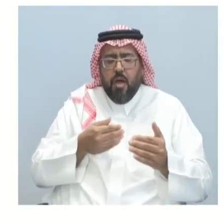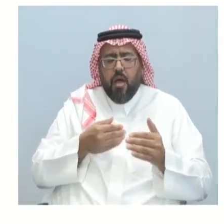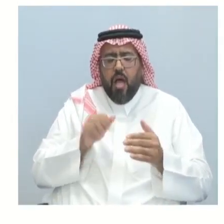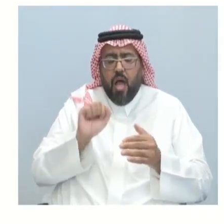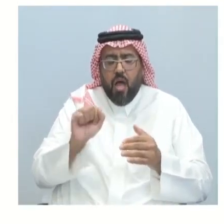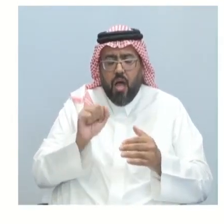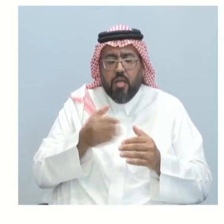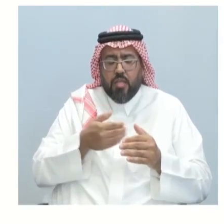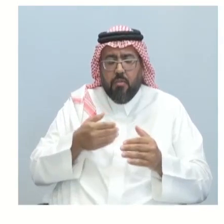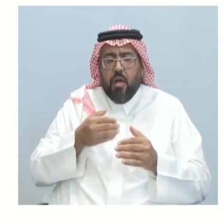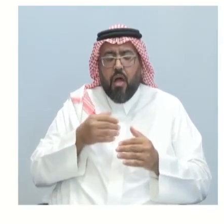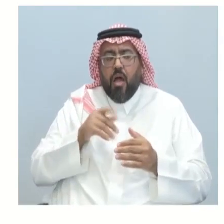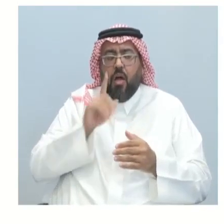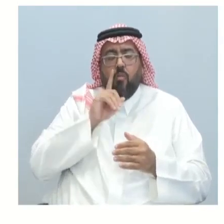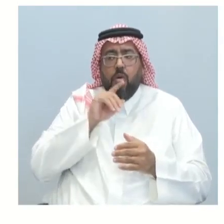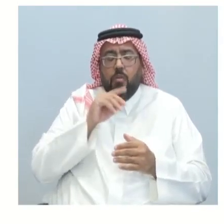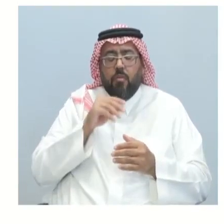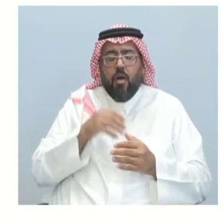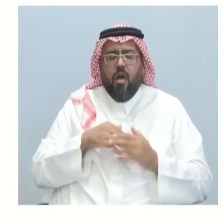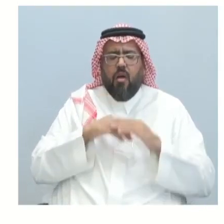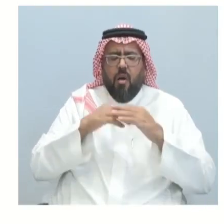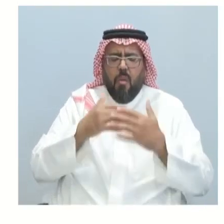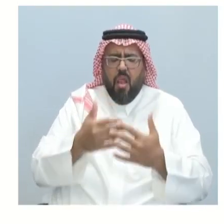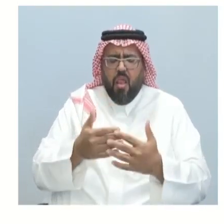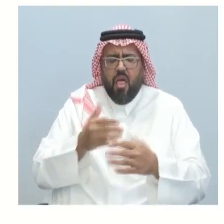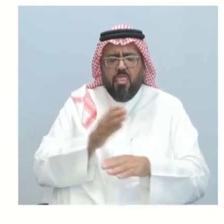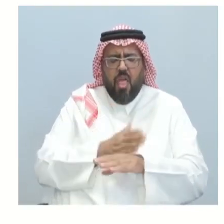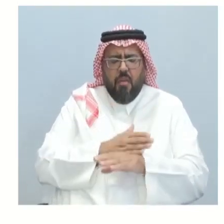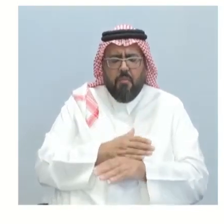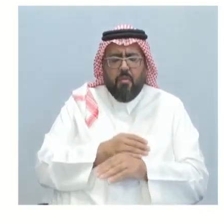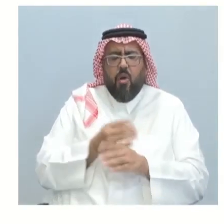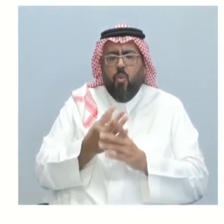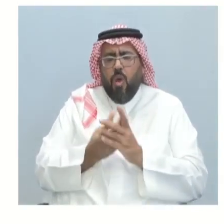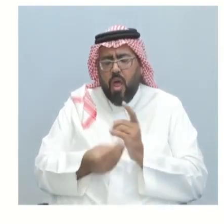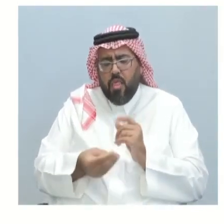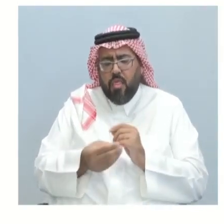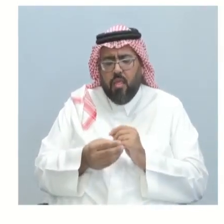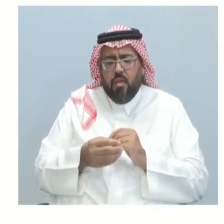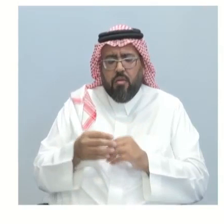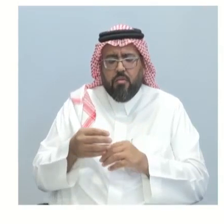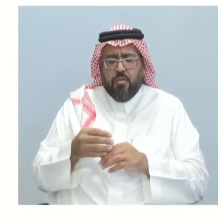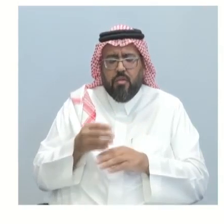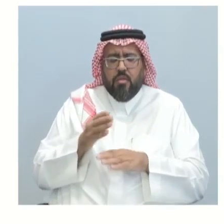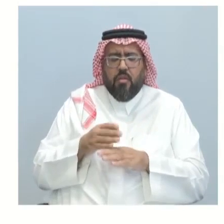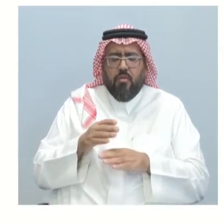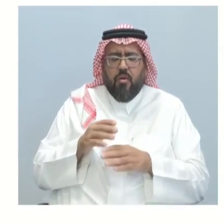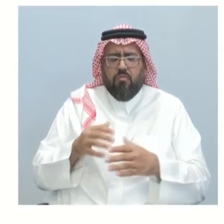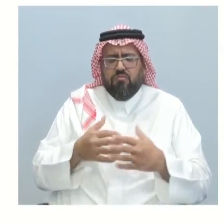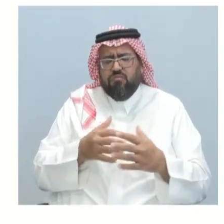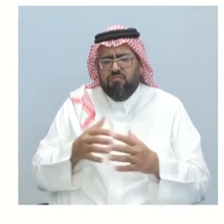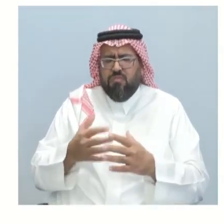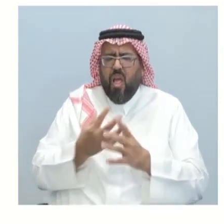نعم يا ابنائي الام تعبت في الحمل والولاده والرضاع والمشاق والمخاض